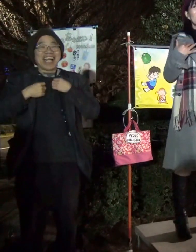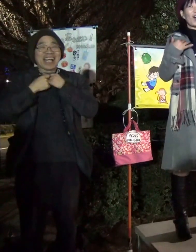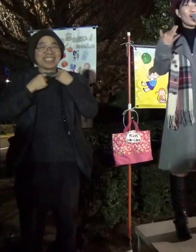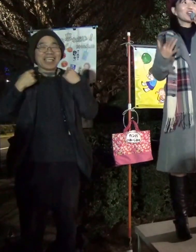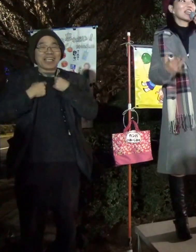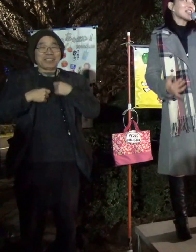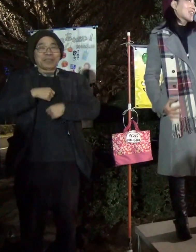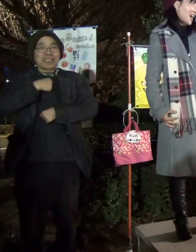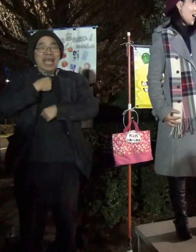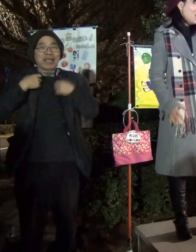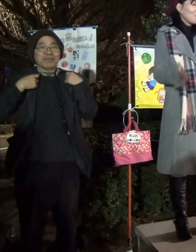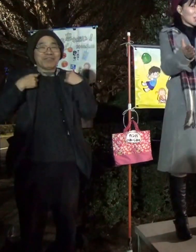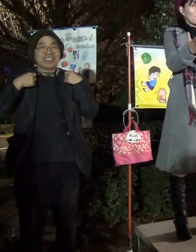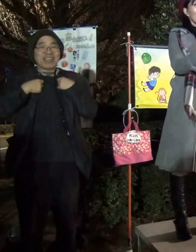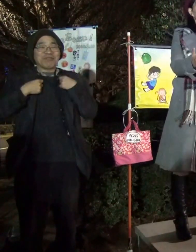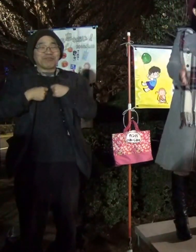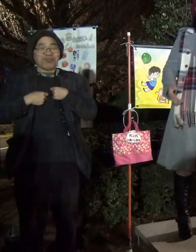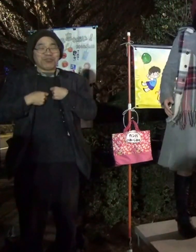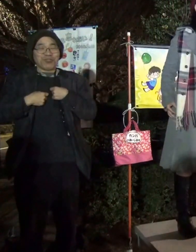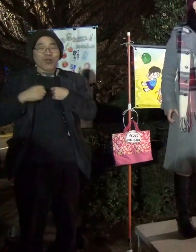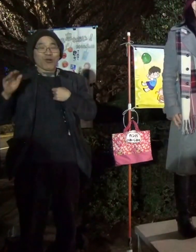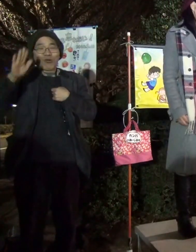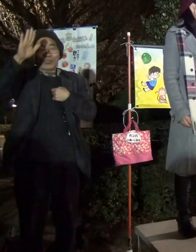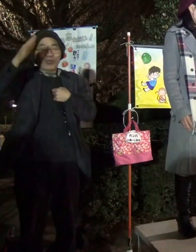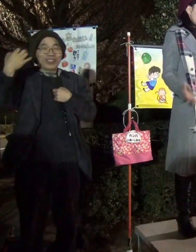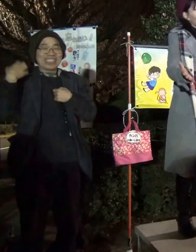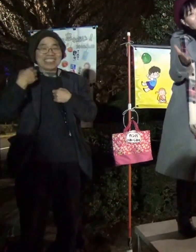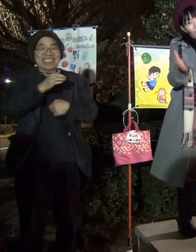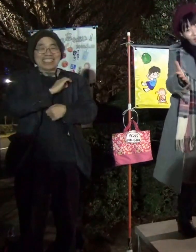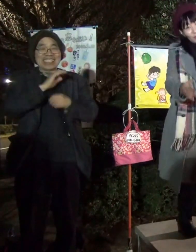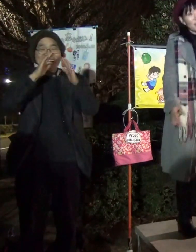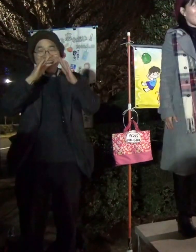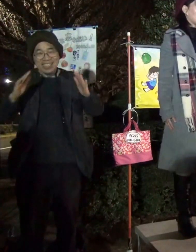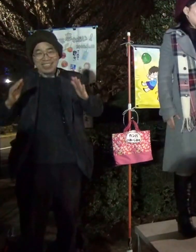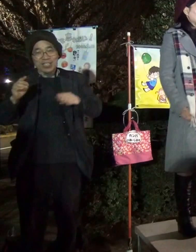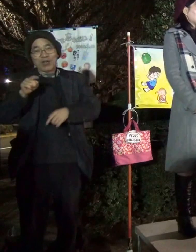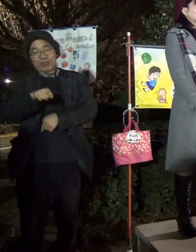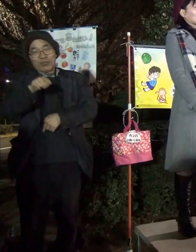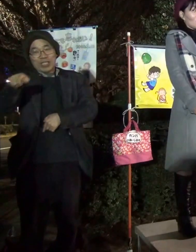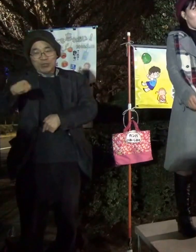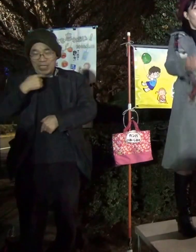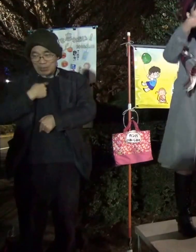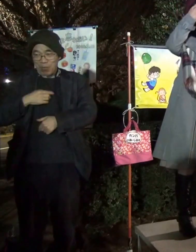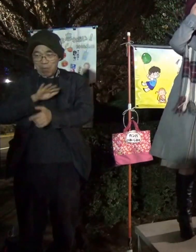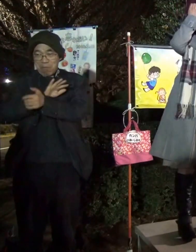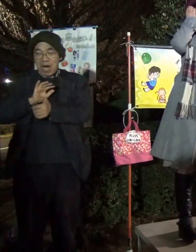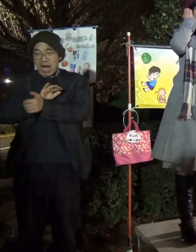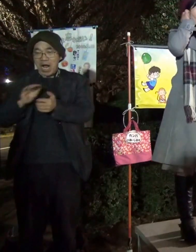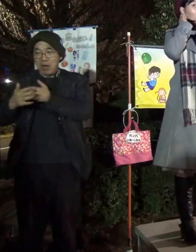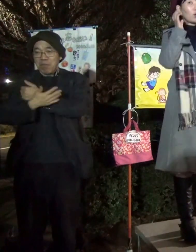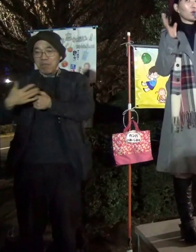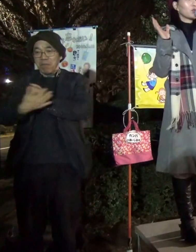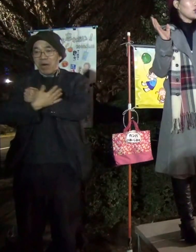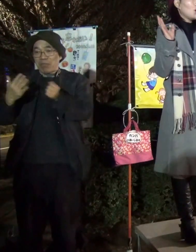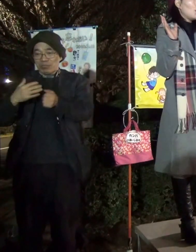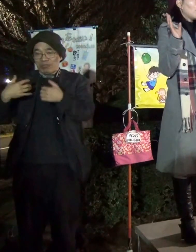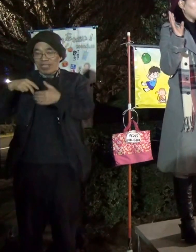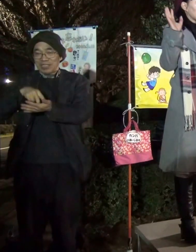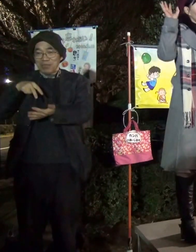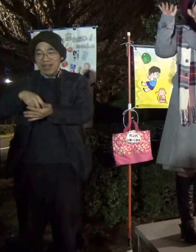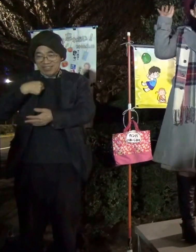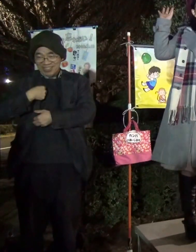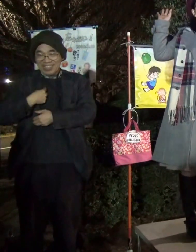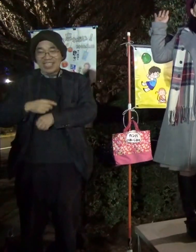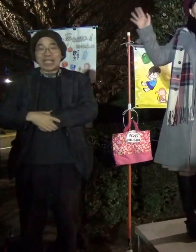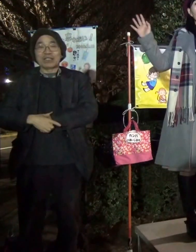ちょっとね私はあの保護者ですから、娘を見てるような気持ちで頑張れよみたいな感じなんですけど、本当すごいんですよ。あのこの